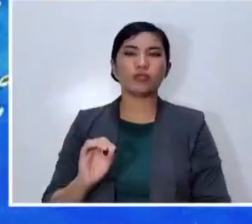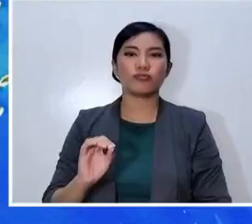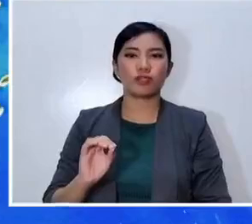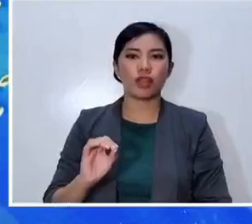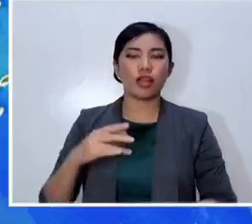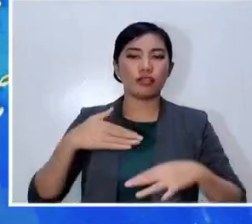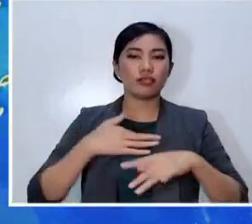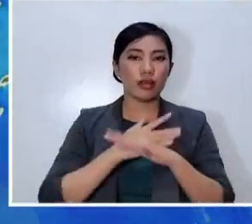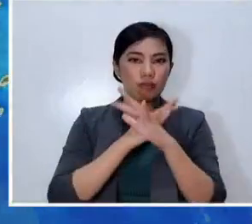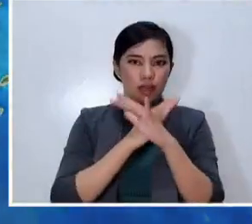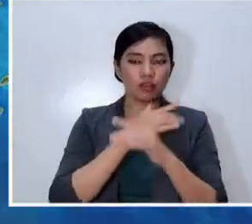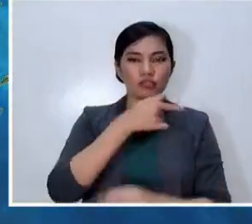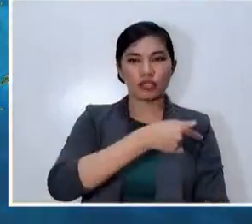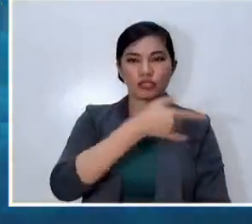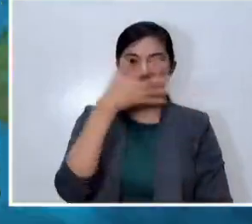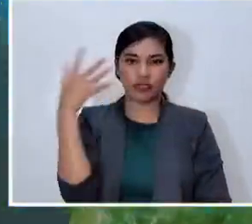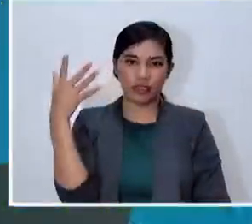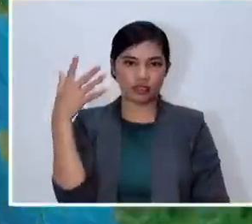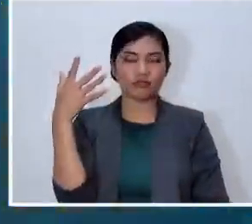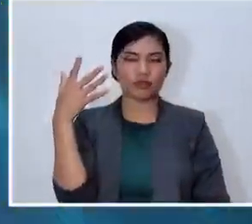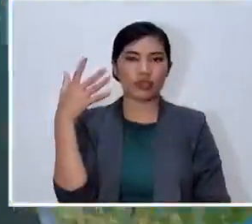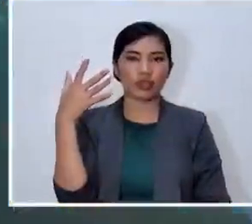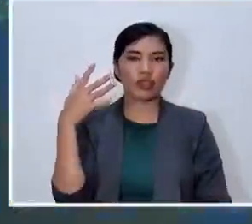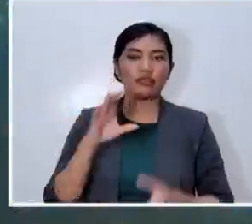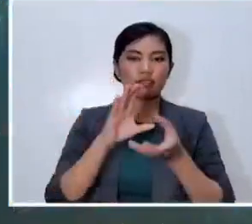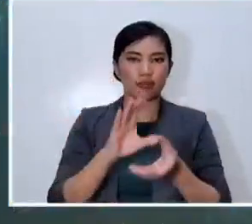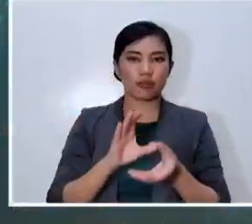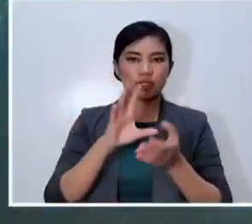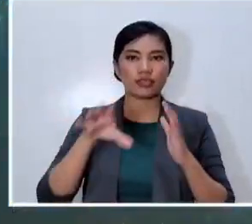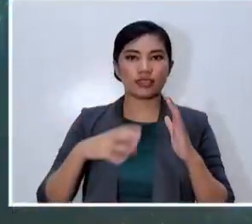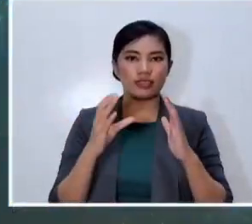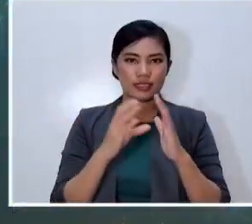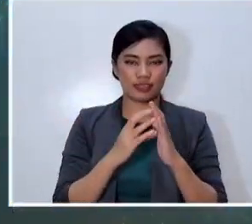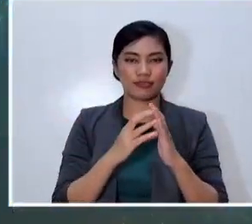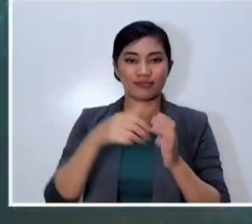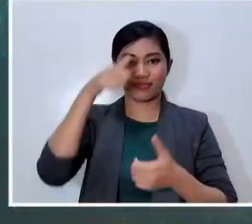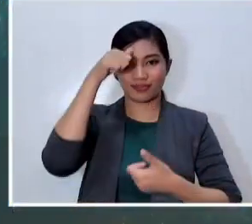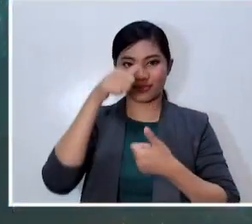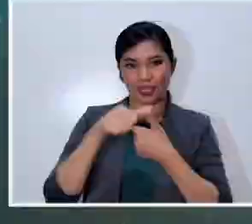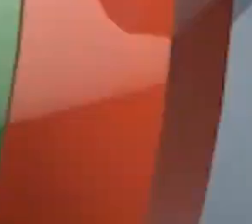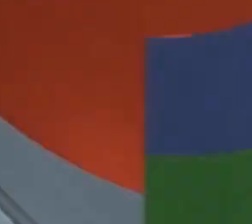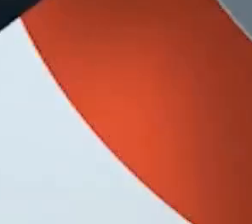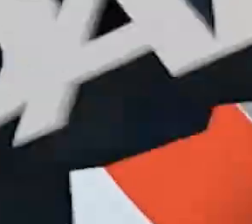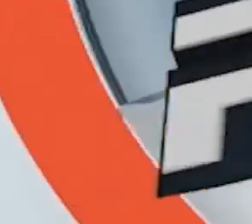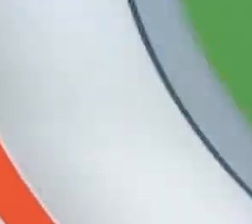City. Yan po ang lagay ng panahon. Lagi natin tatandaan, ang buhay ay weather lang.